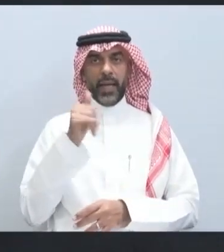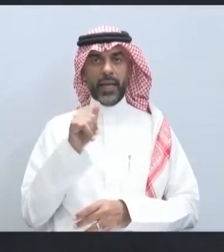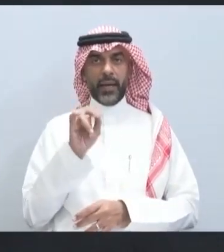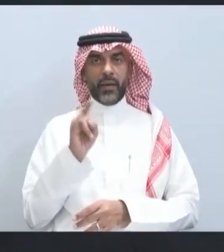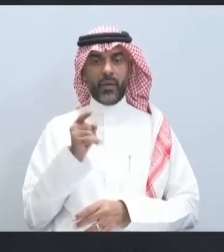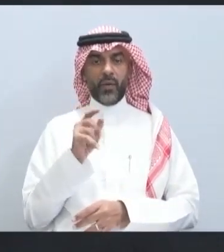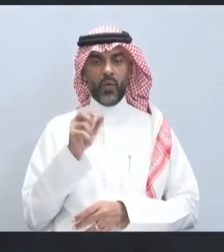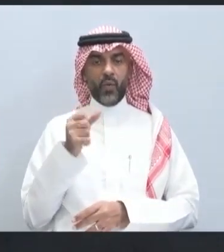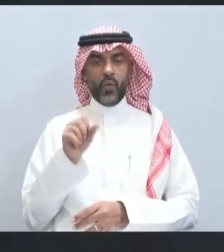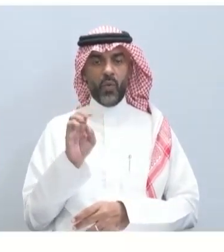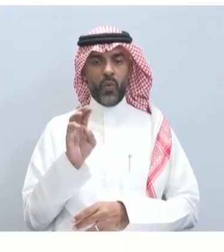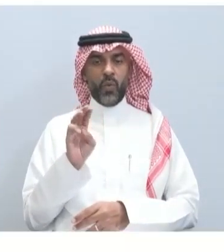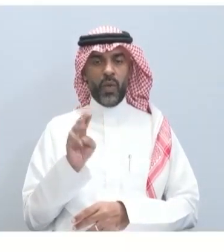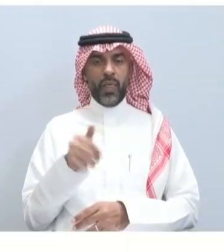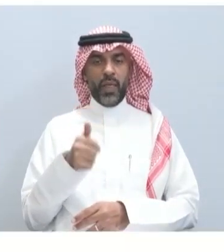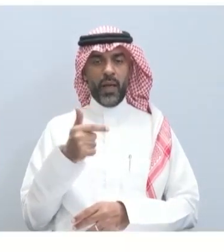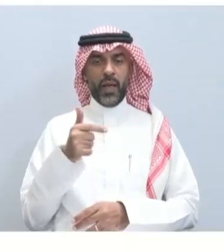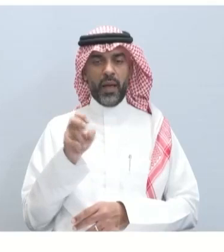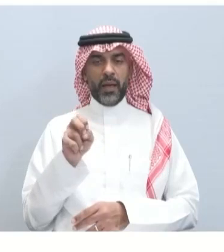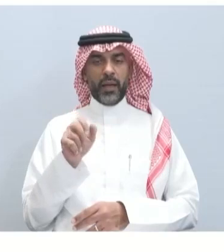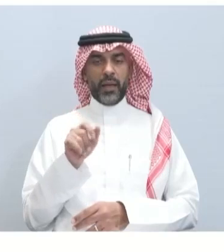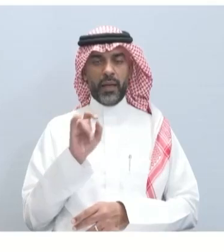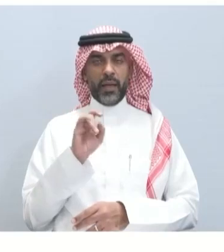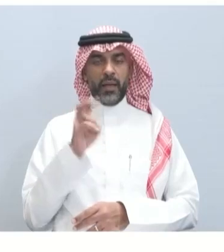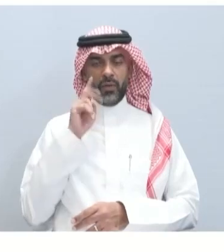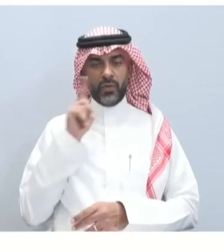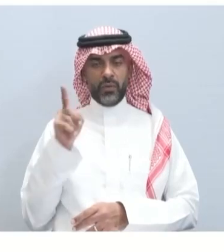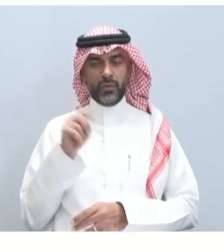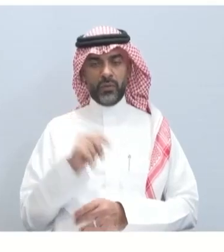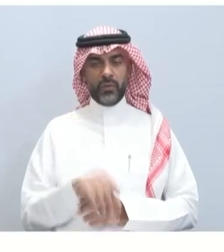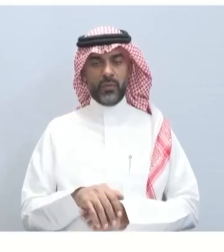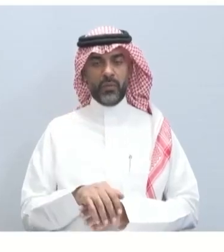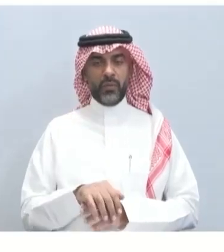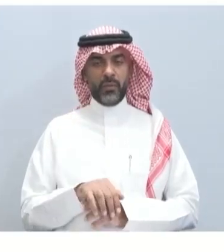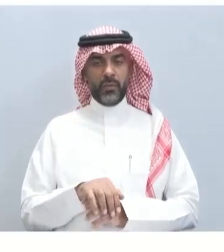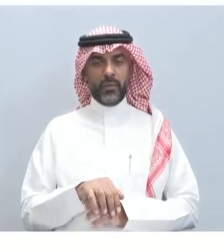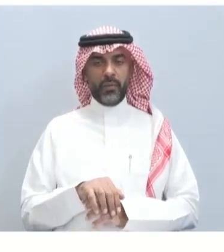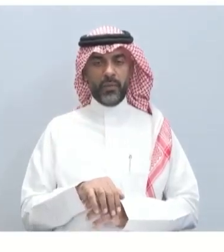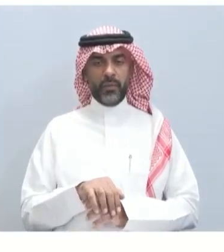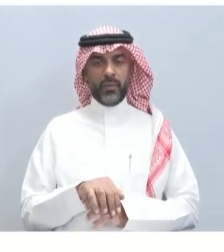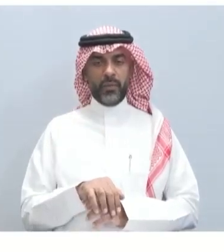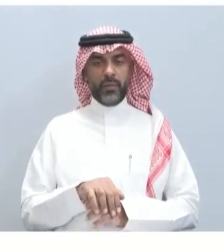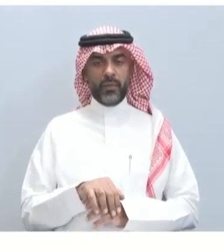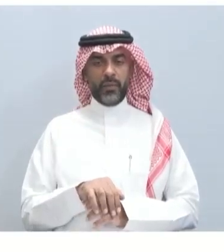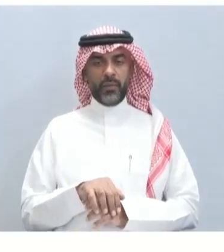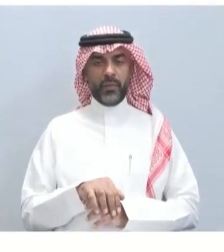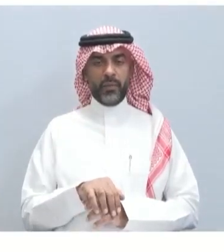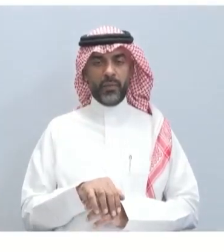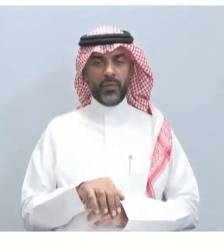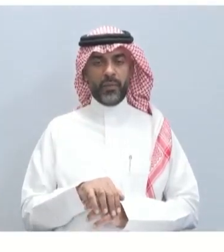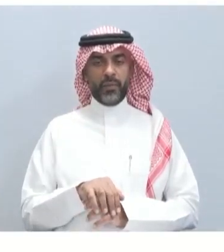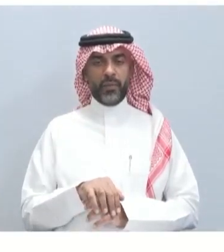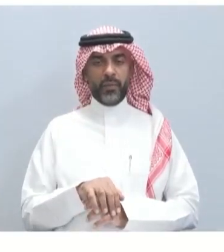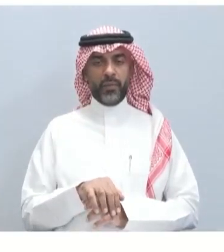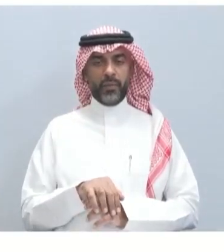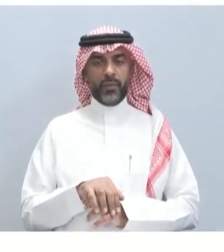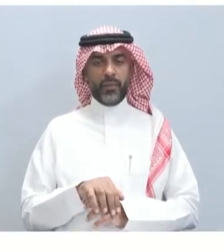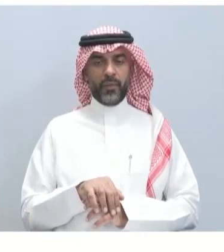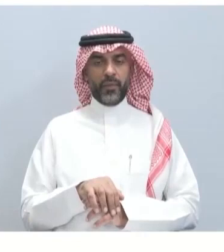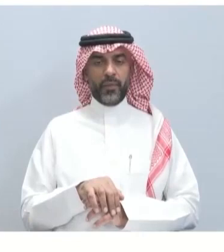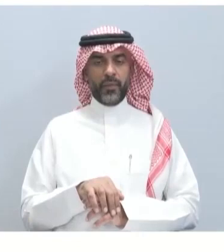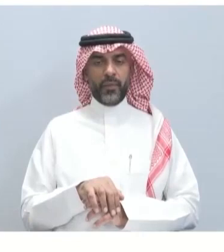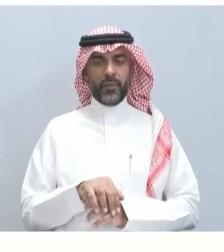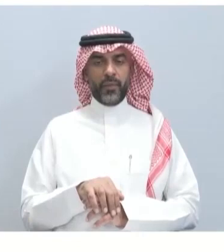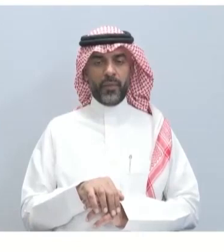اذا اجابه هذه الفقره الاولى طبعا لا فهي لانها هي مصادر معلومات طبعا غير منشوره تهتم